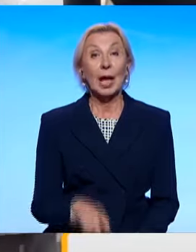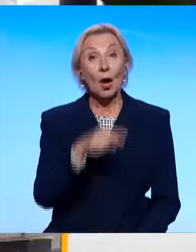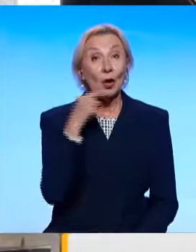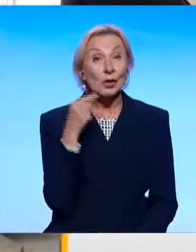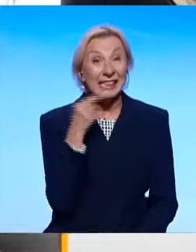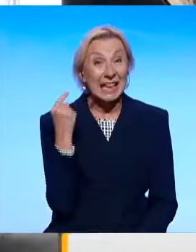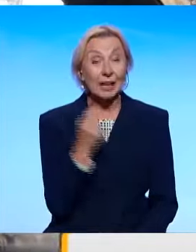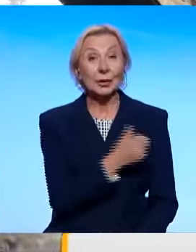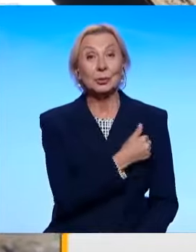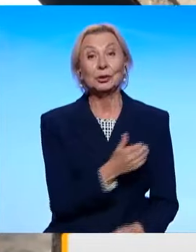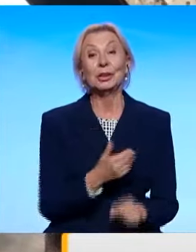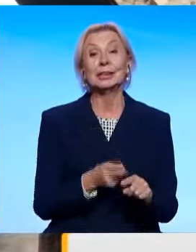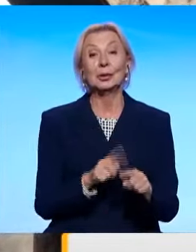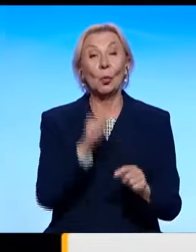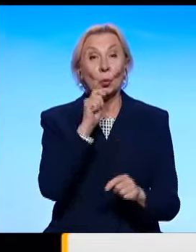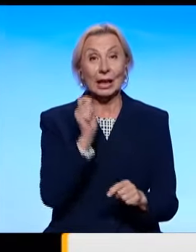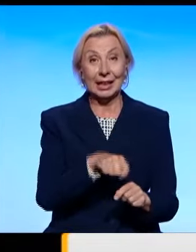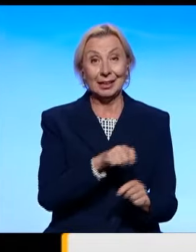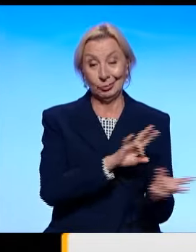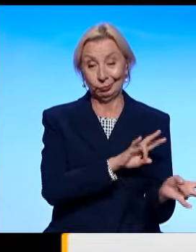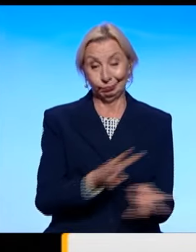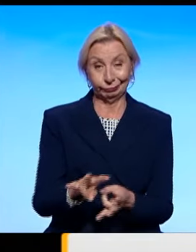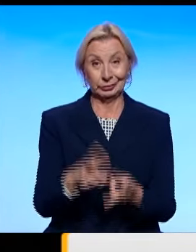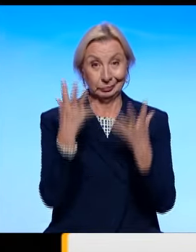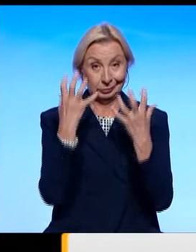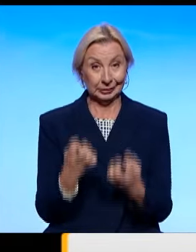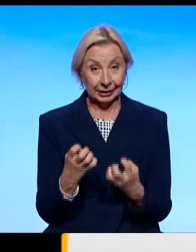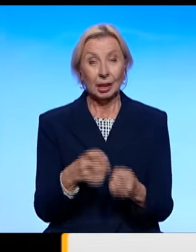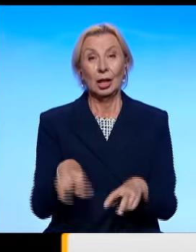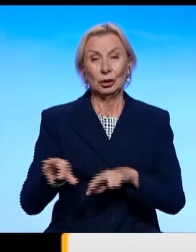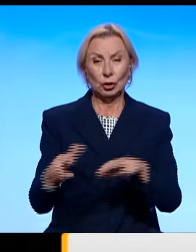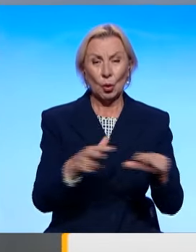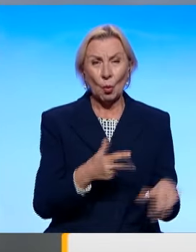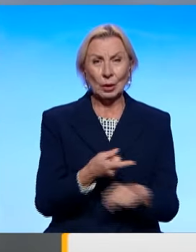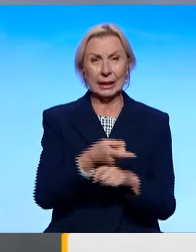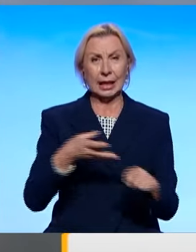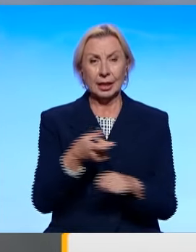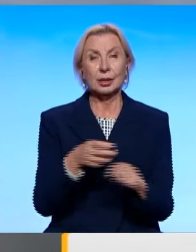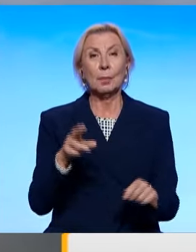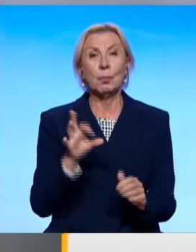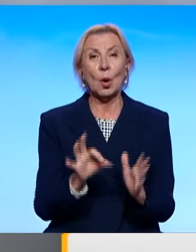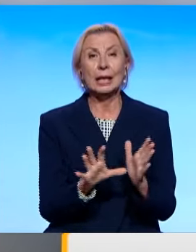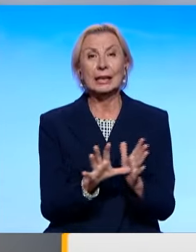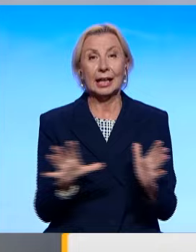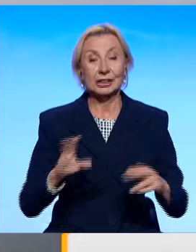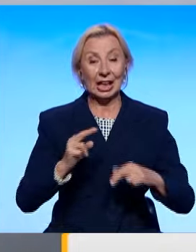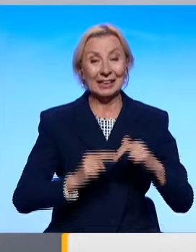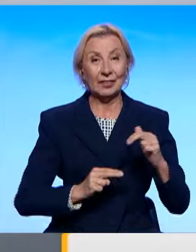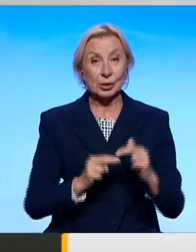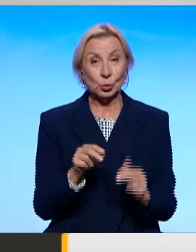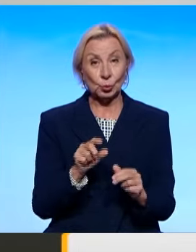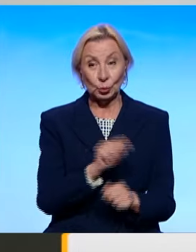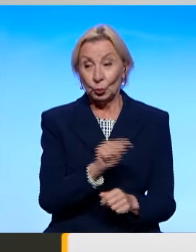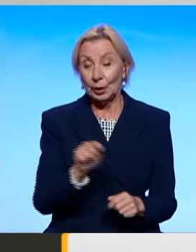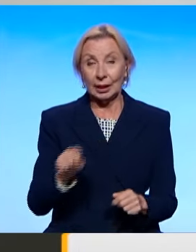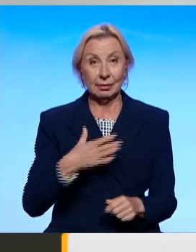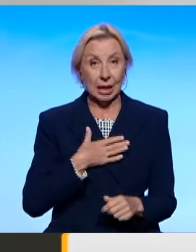Росіяни намагаються занурити Україну у темряву. Б'ють дронами і ракетами по енергетичній інфраструктурі нашої